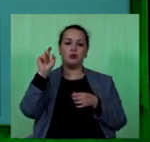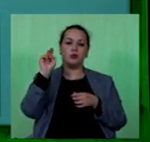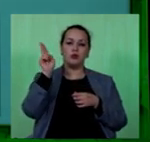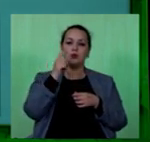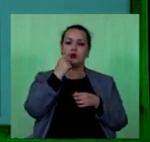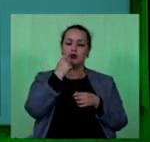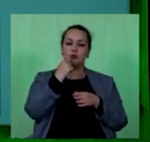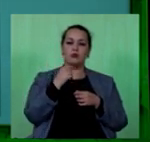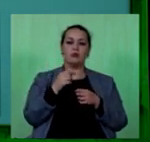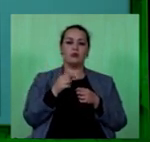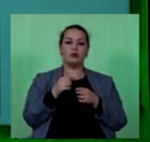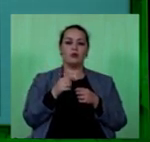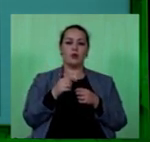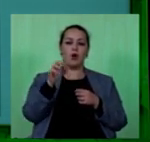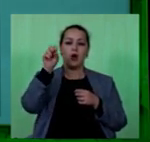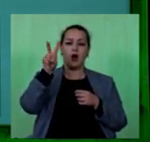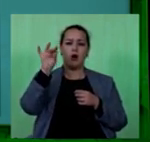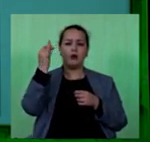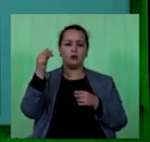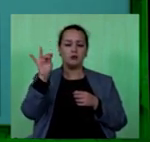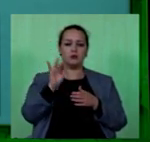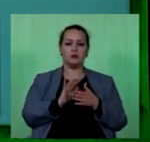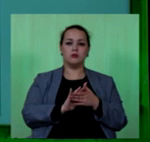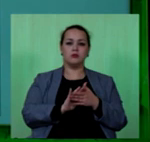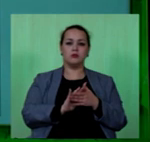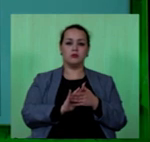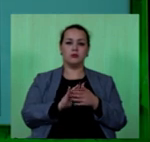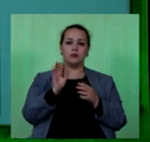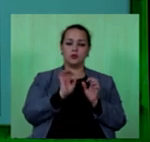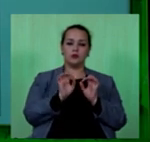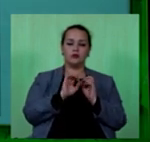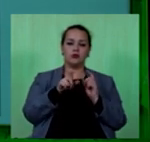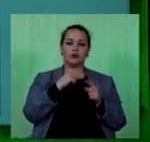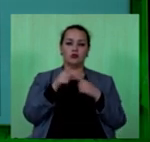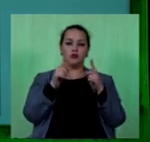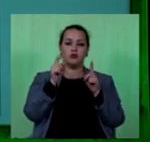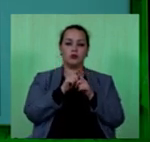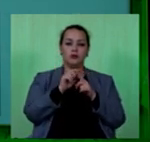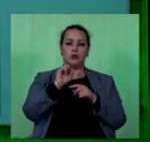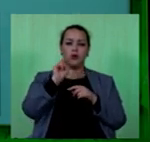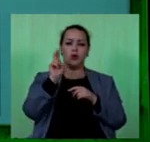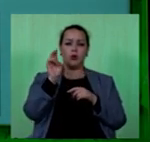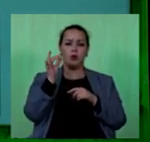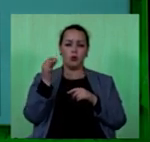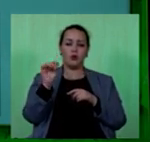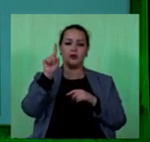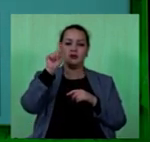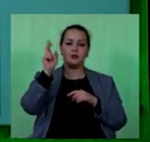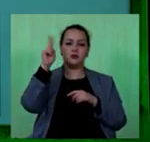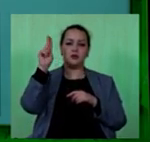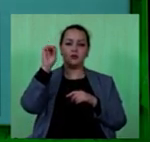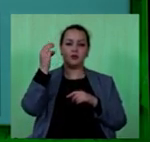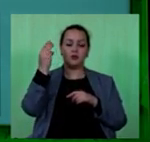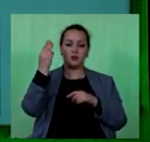алый проверьте следующее слово какой здешний значит